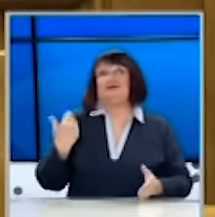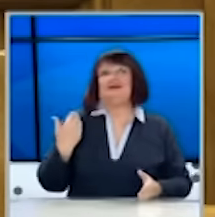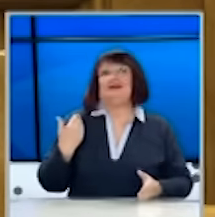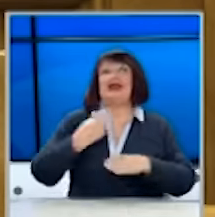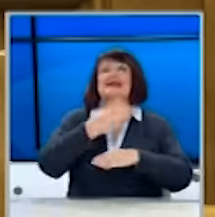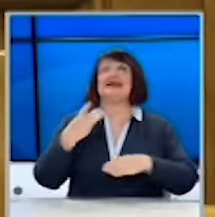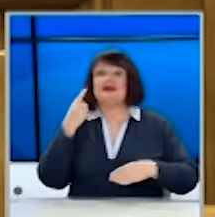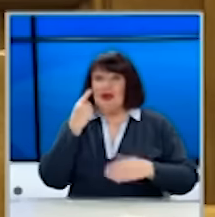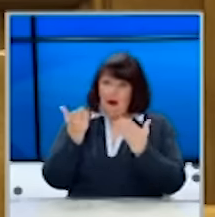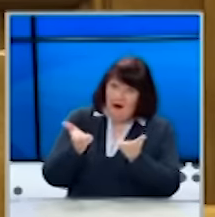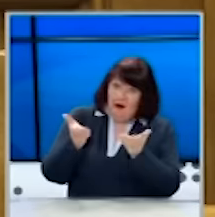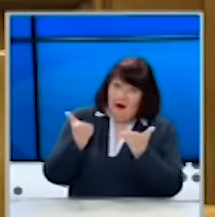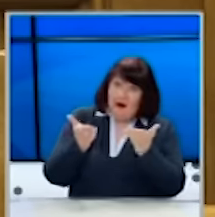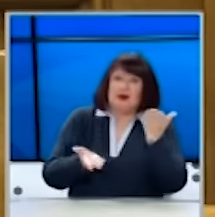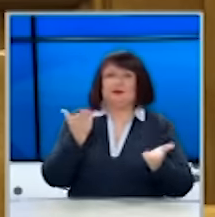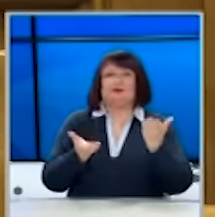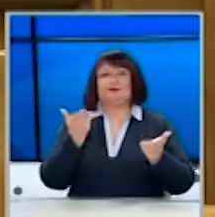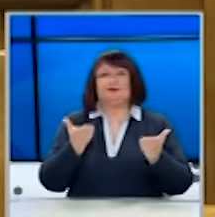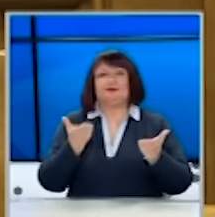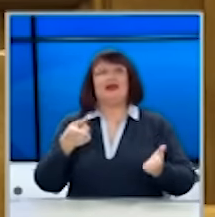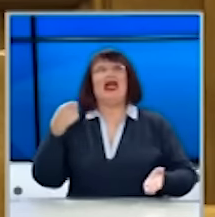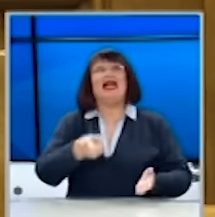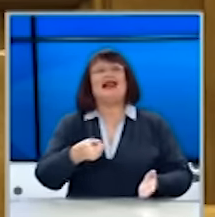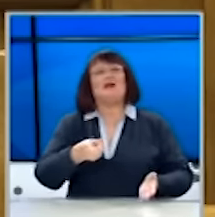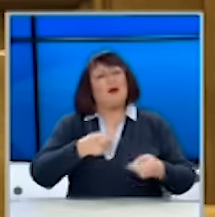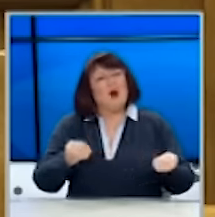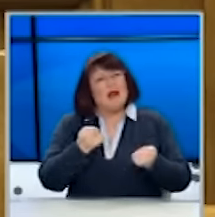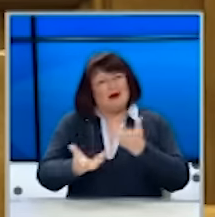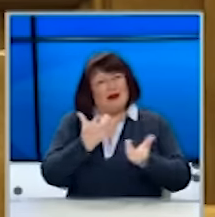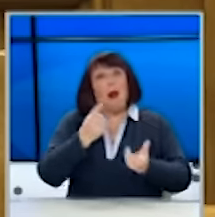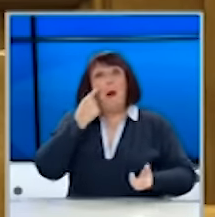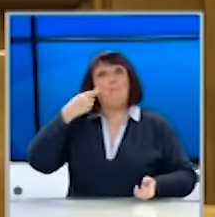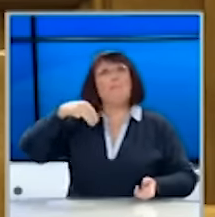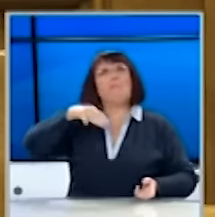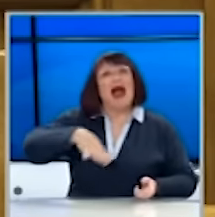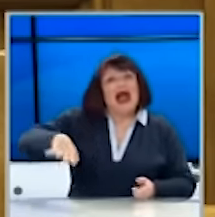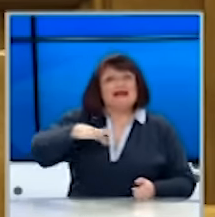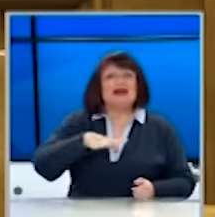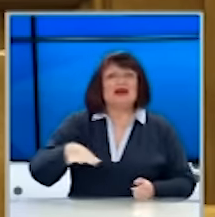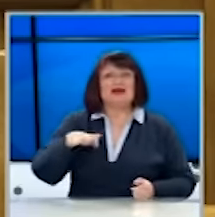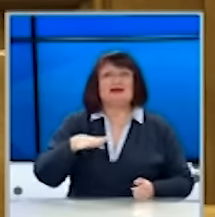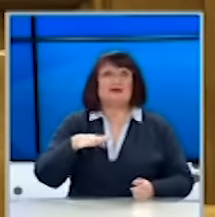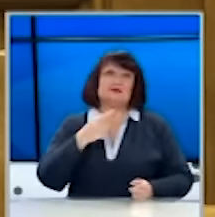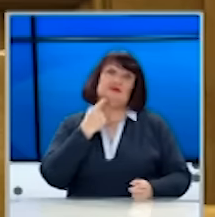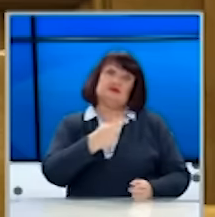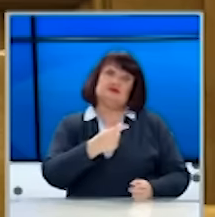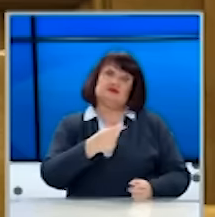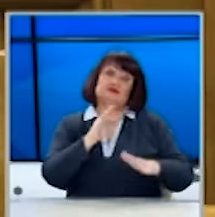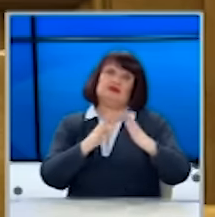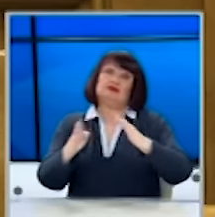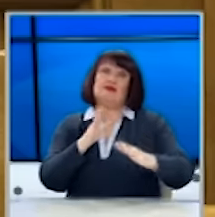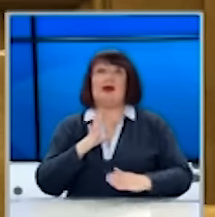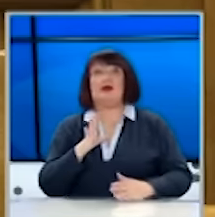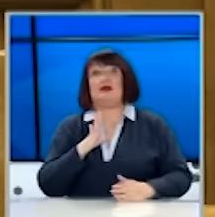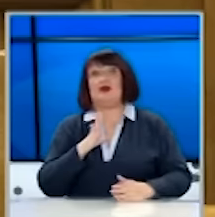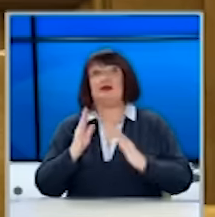του ΣΥΡΙΖΑ και κυρίως με το έγκλημα στο μάτι και να λέτε ότι εσείς προστατεύετε την ανθρώπινη ζωή, οπότε